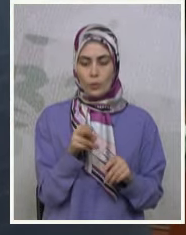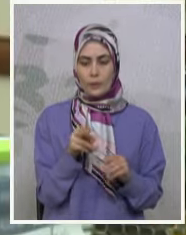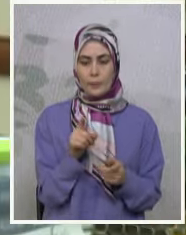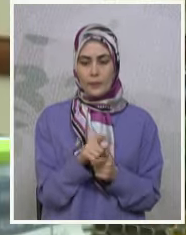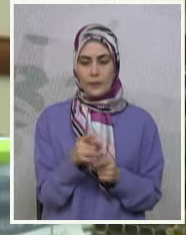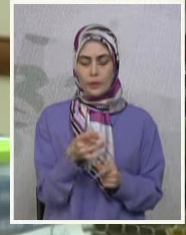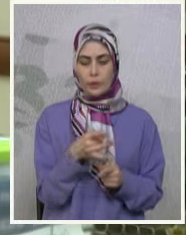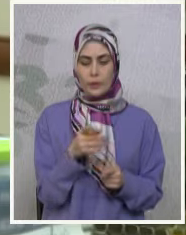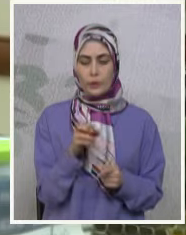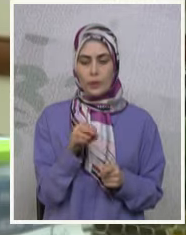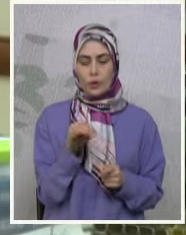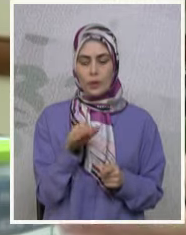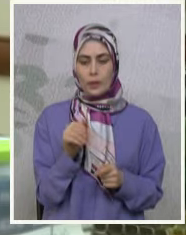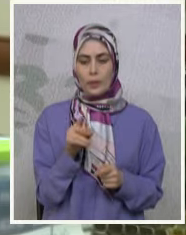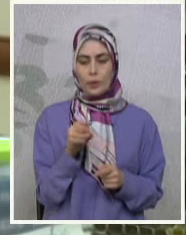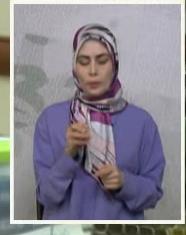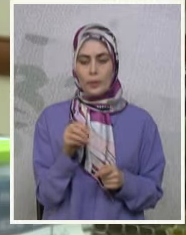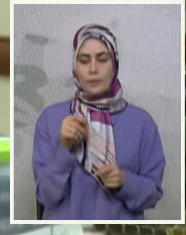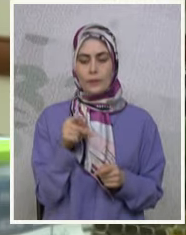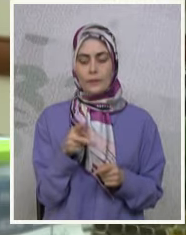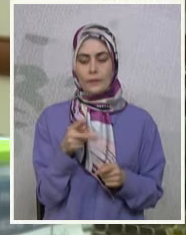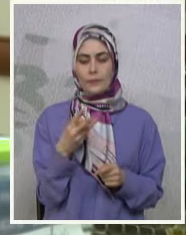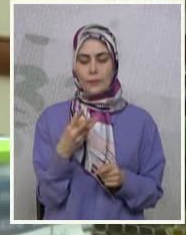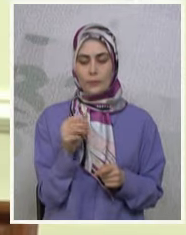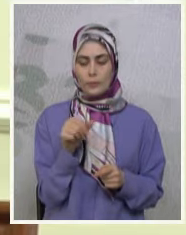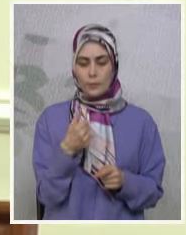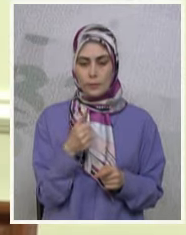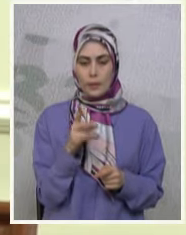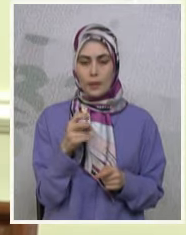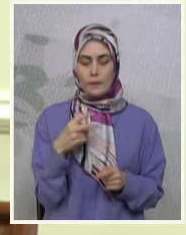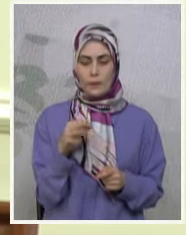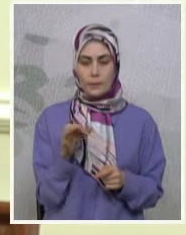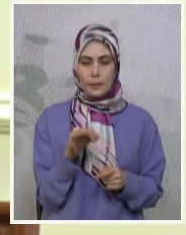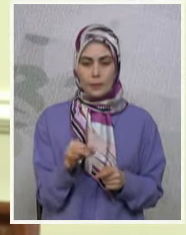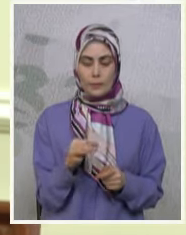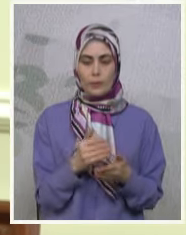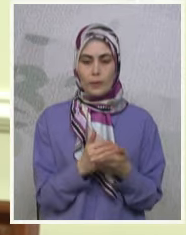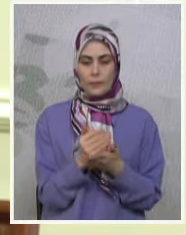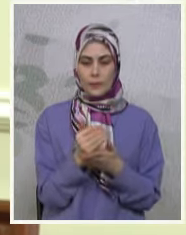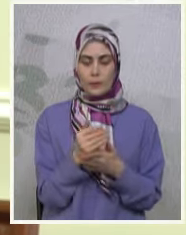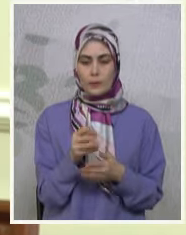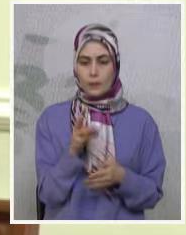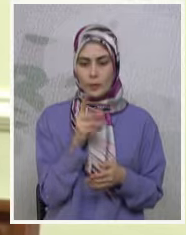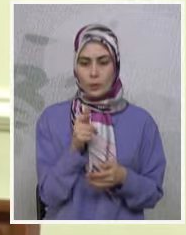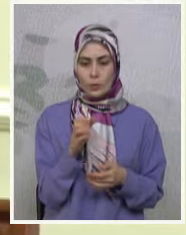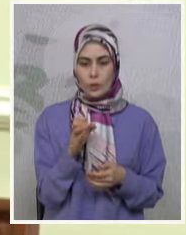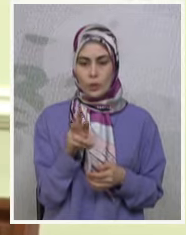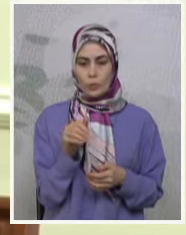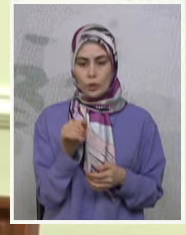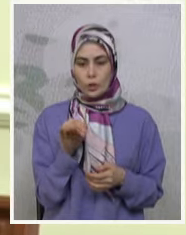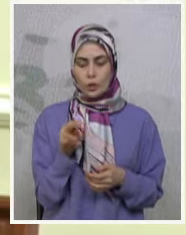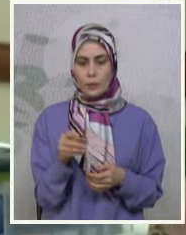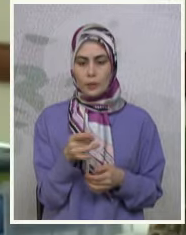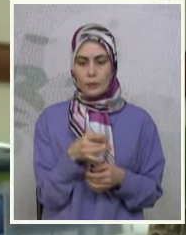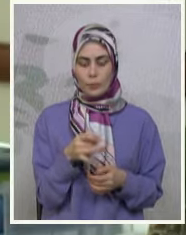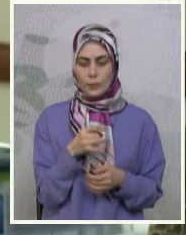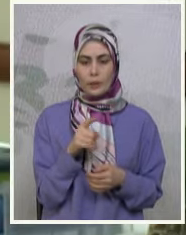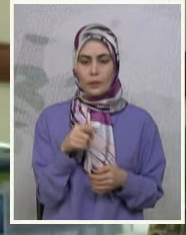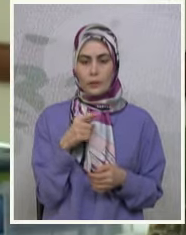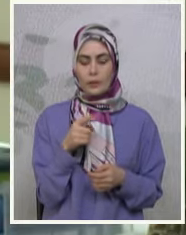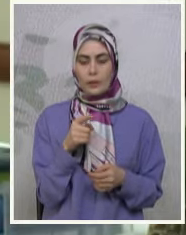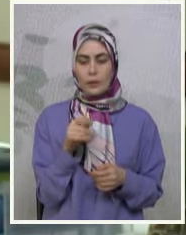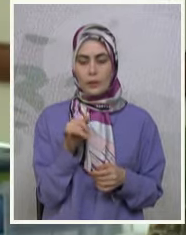обязательств республиканского бюджета. Кроме того, в 2023 году на 20% повысили зарплату госслужащим республики. Следует отметить,